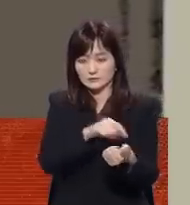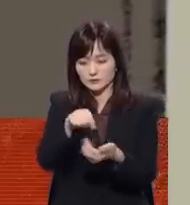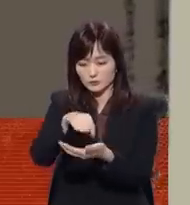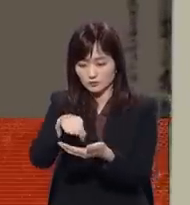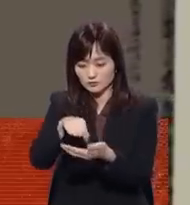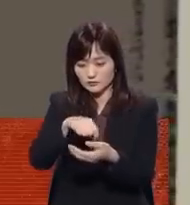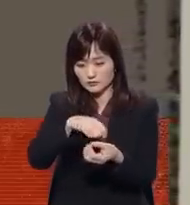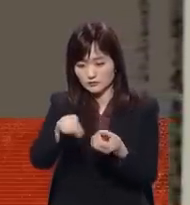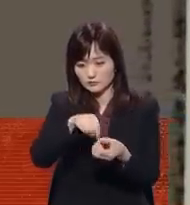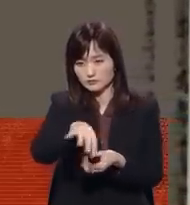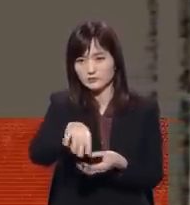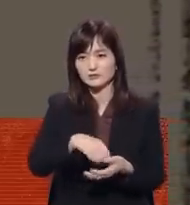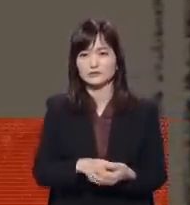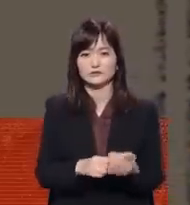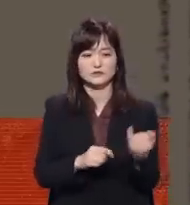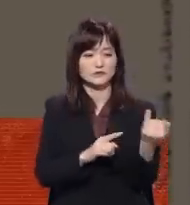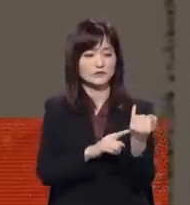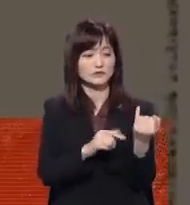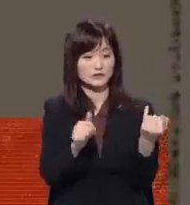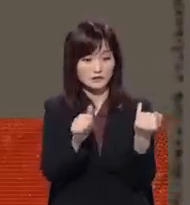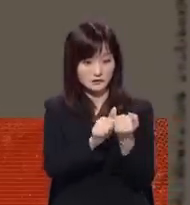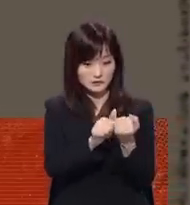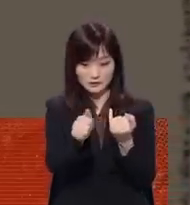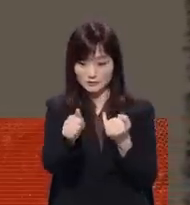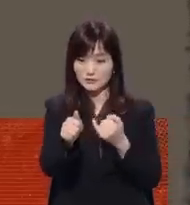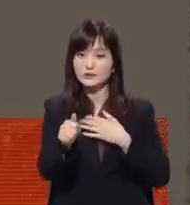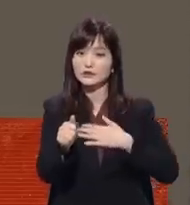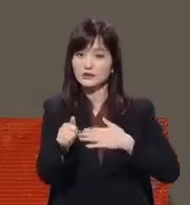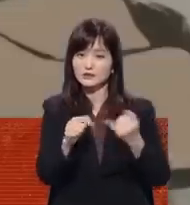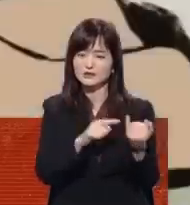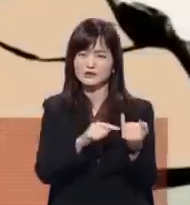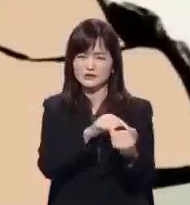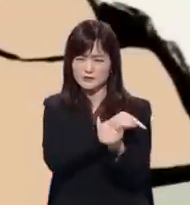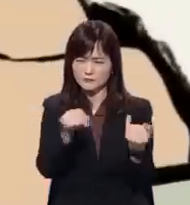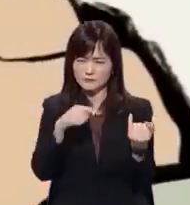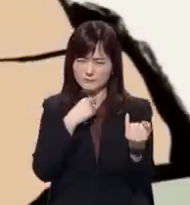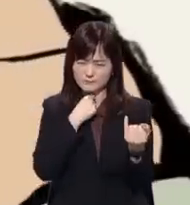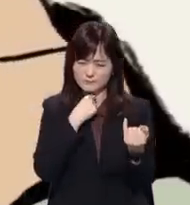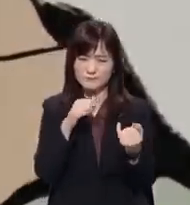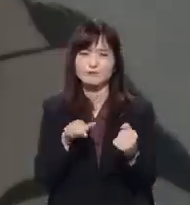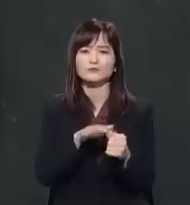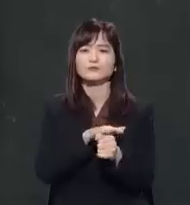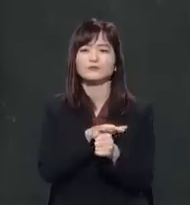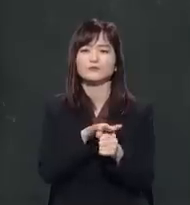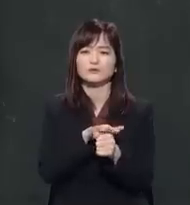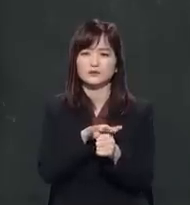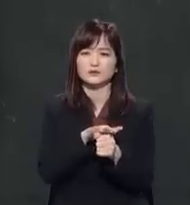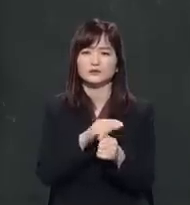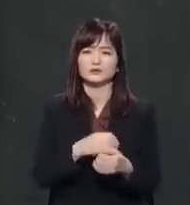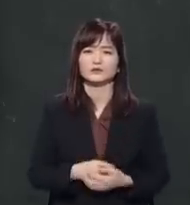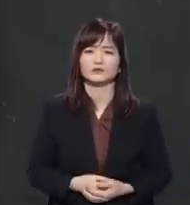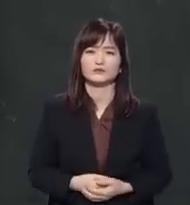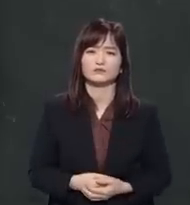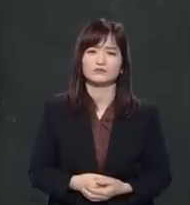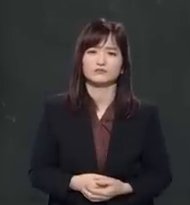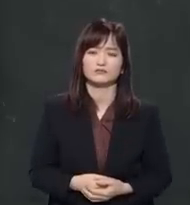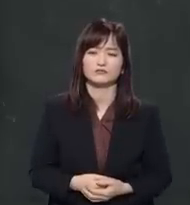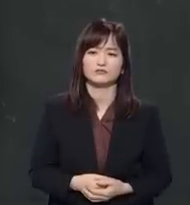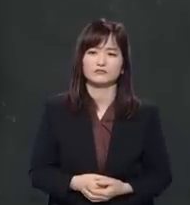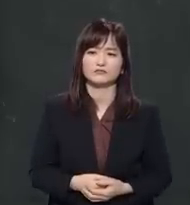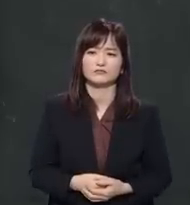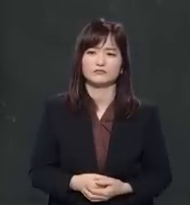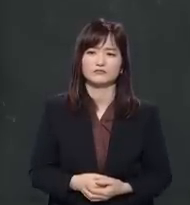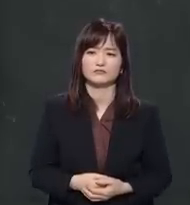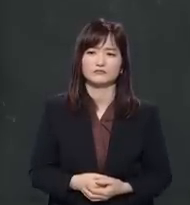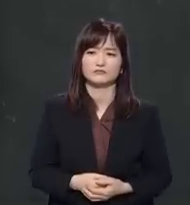남편이 있는 줄 알면서도 당신을 죽이고 싶도록 사랑했다라는 쪽지를 남겨 놨는데요 아니 그러면